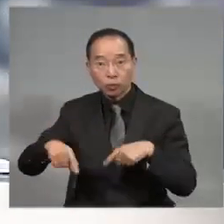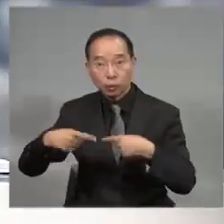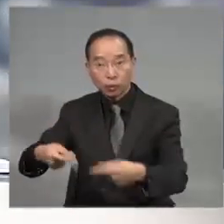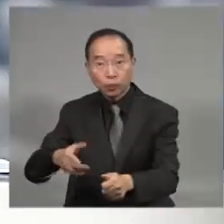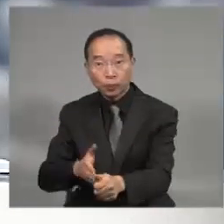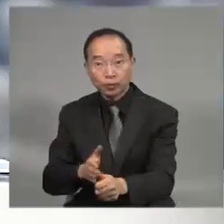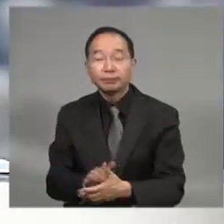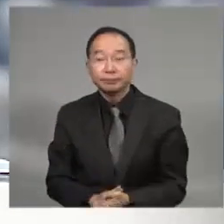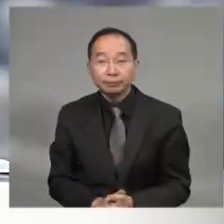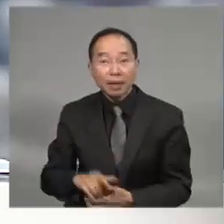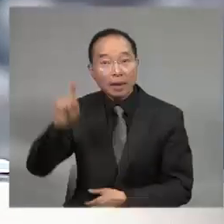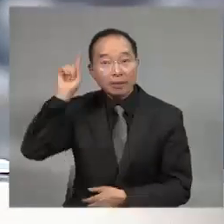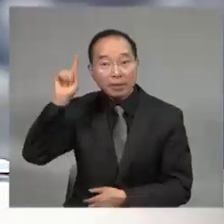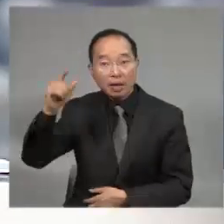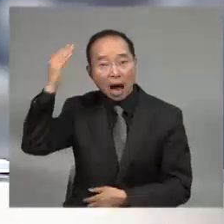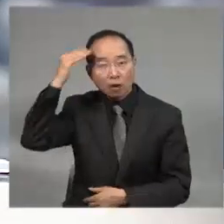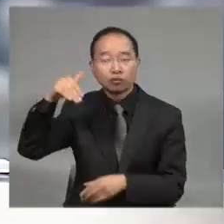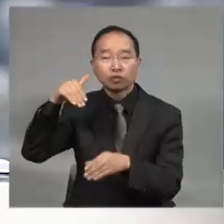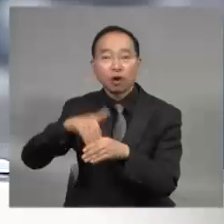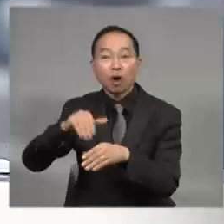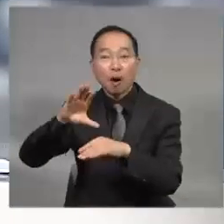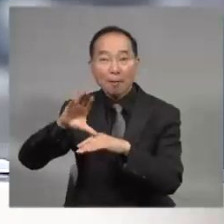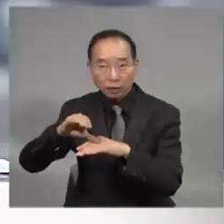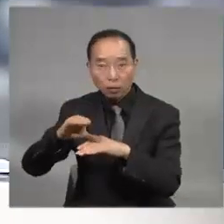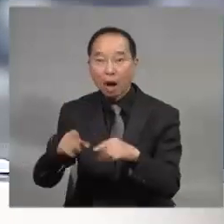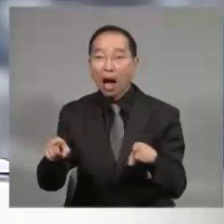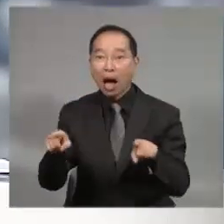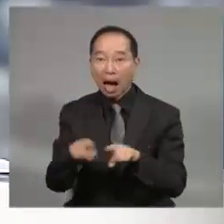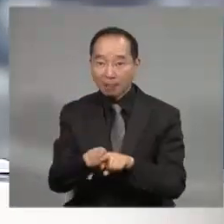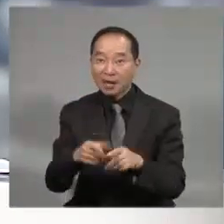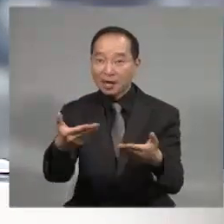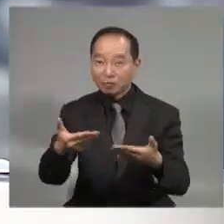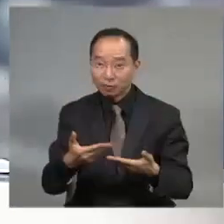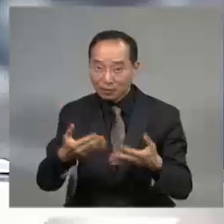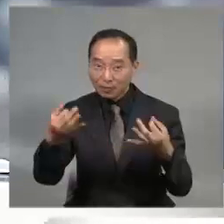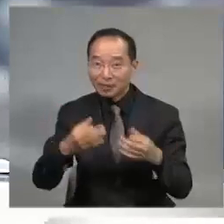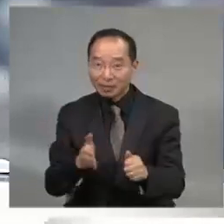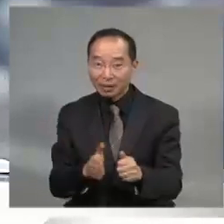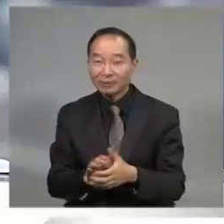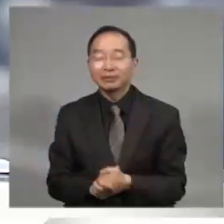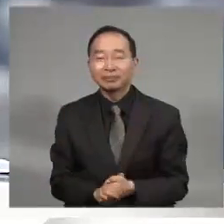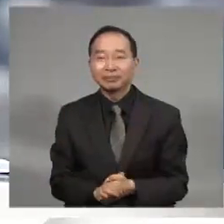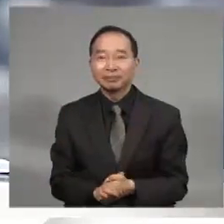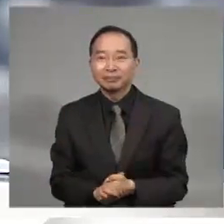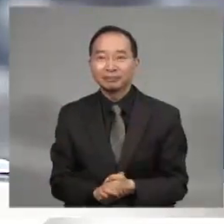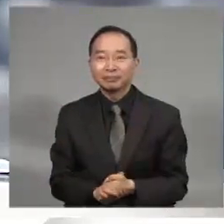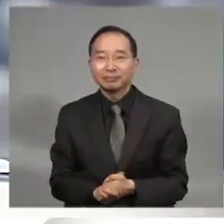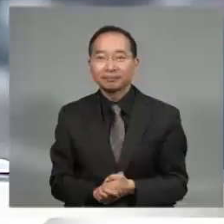자, 내일도 저희 한국선거방송과 함께해 주시기를 바라겠습니다. 저희는 5부